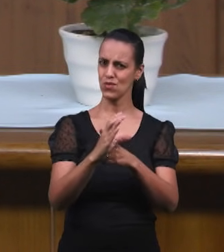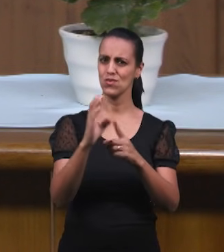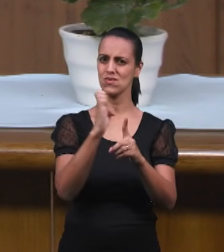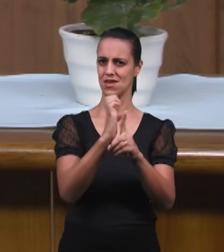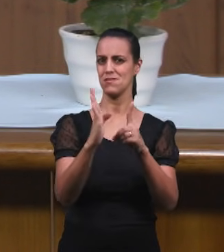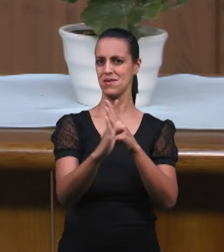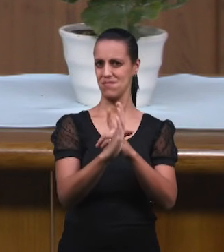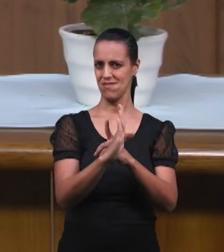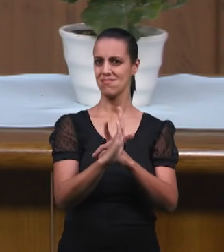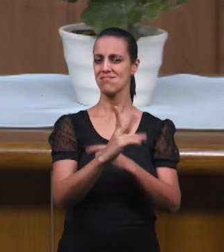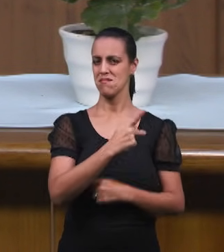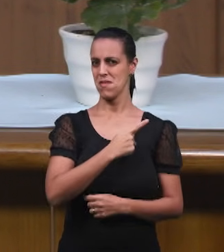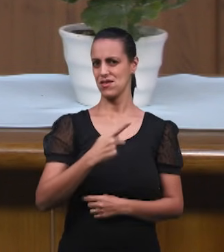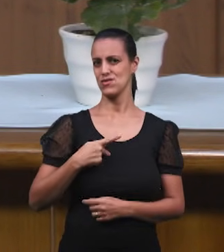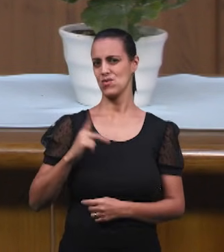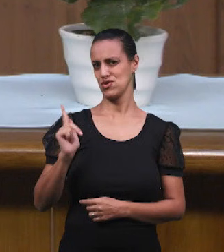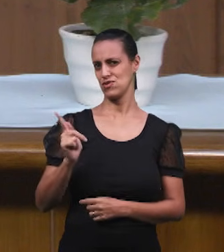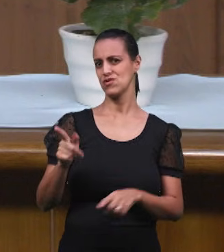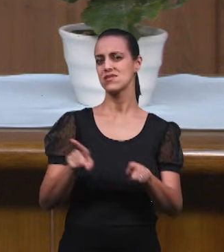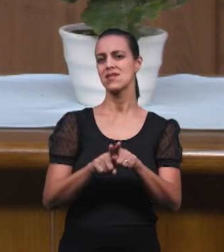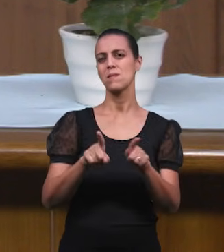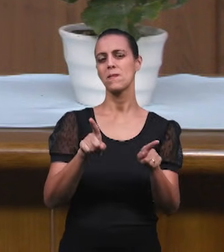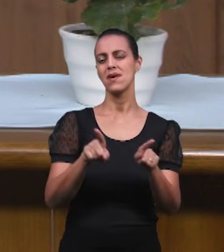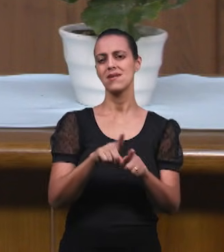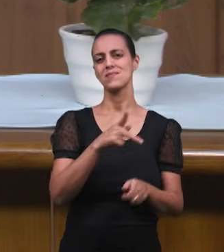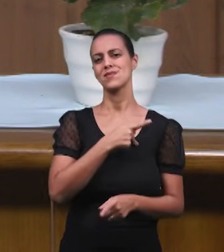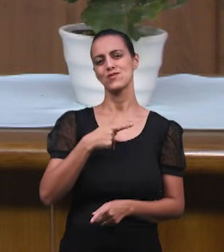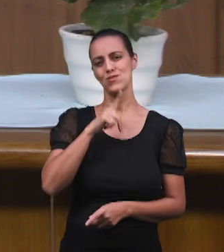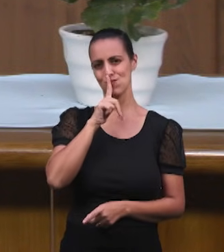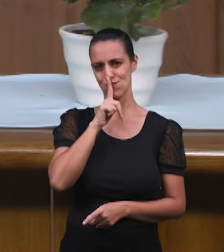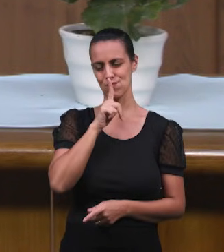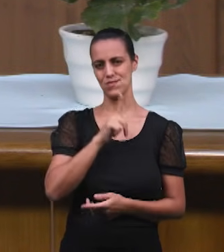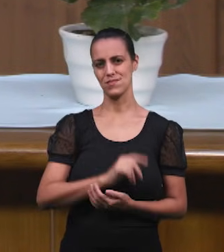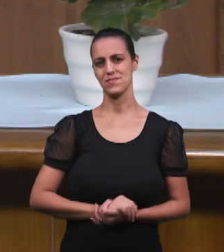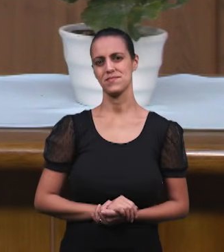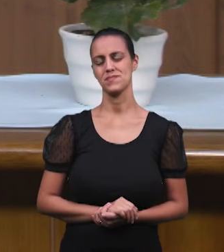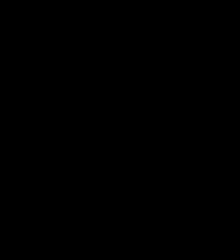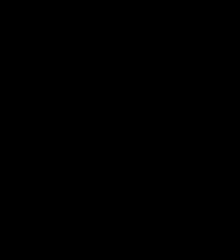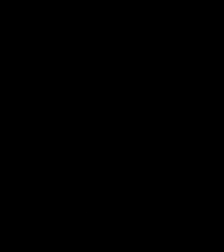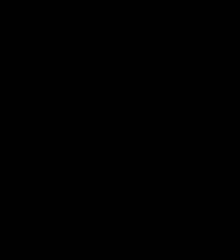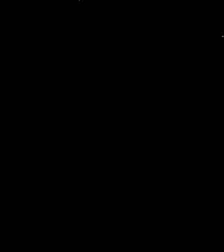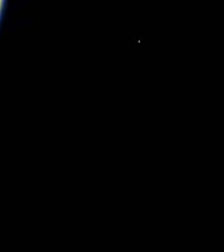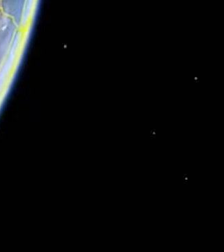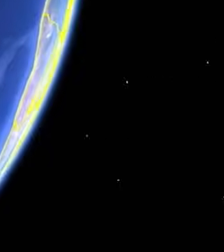dominicale dans la condition du pasteur José Tigueiros et du pasteur Gilson Souza.